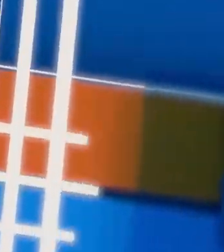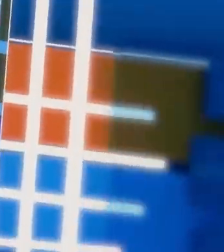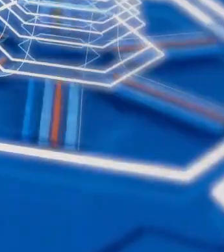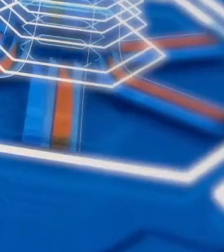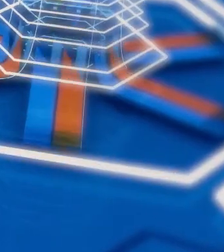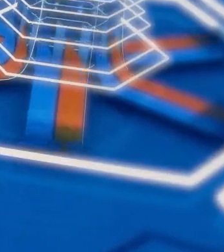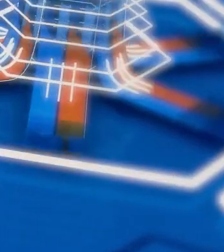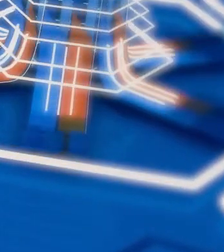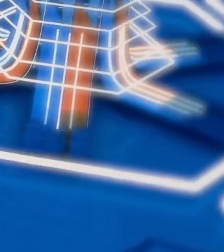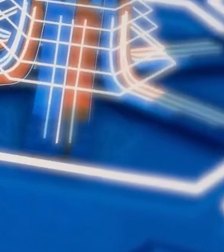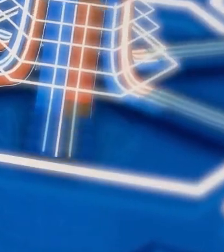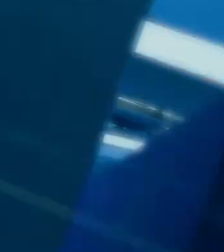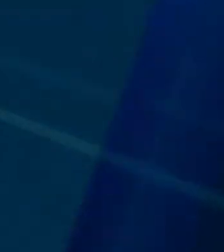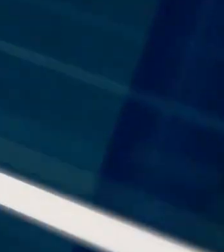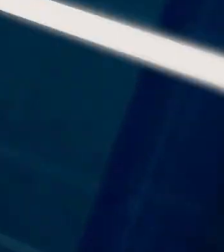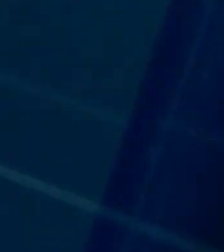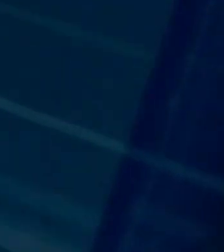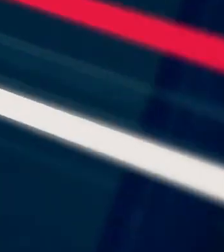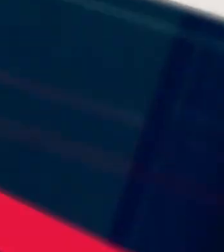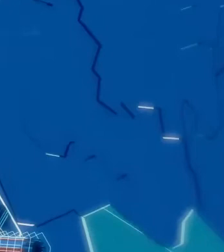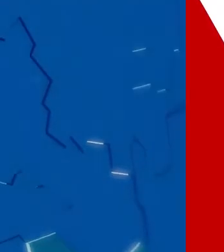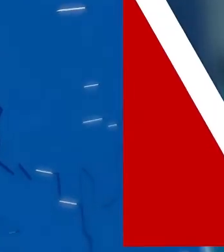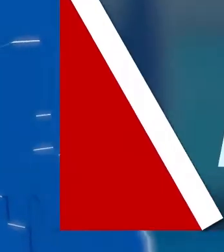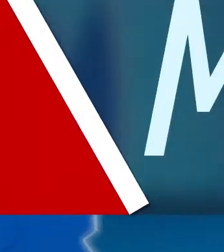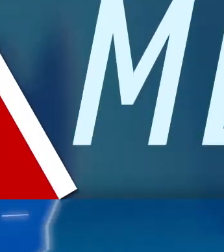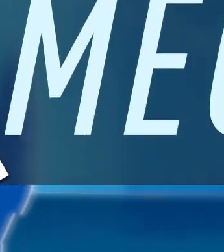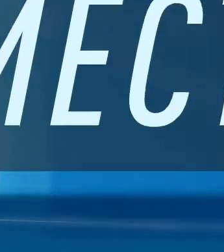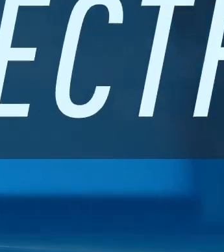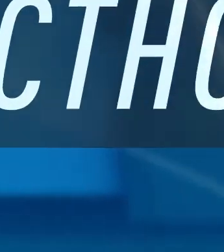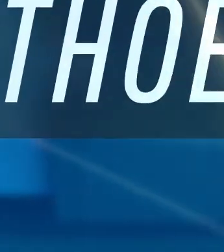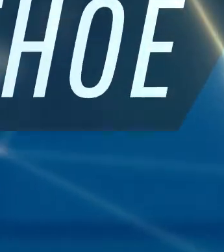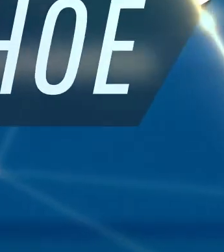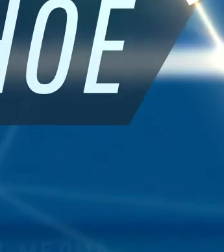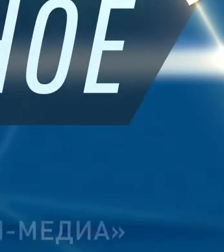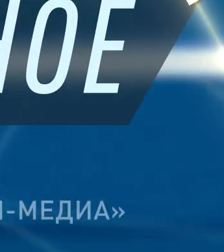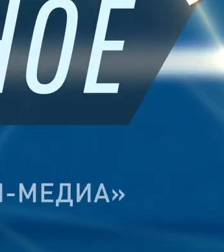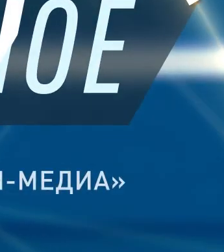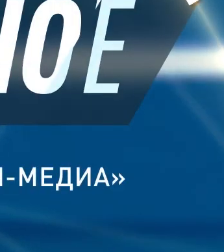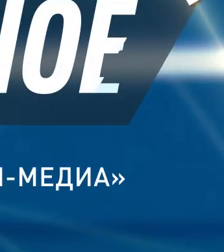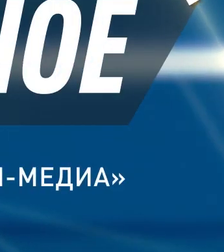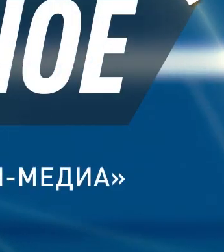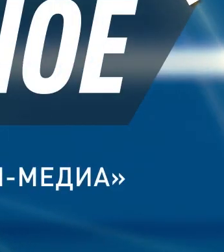Редактор субтитров.Семкин Корректор А.Егорова